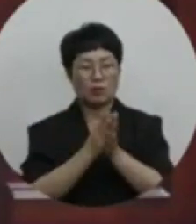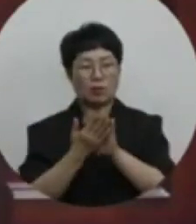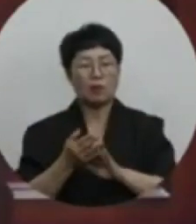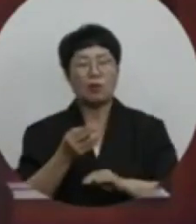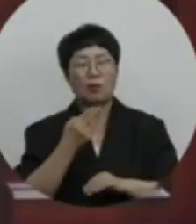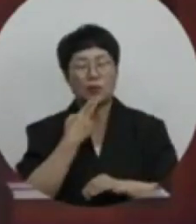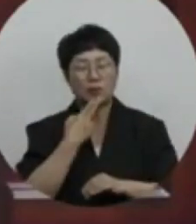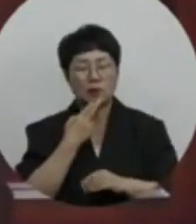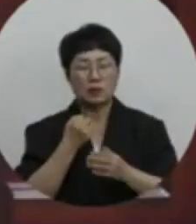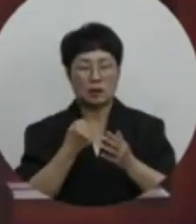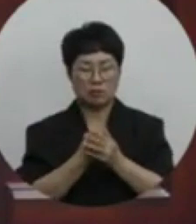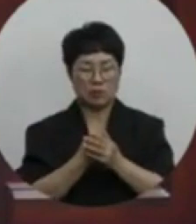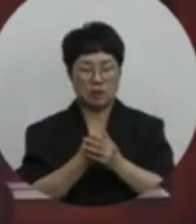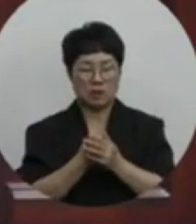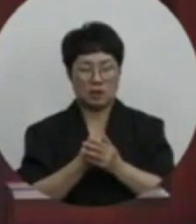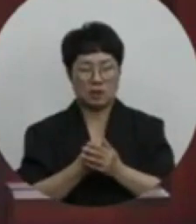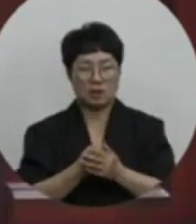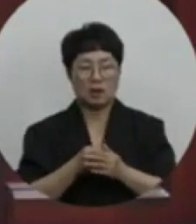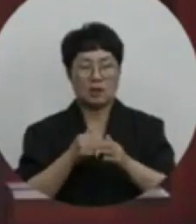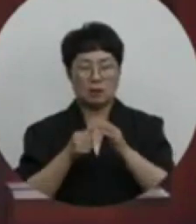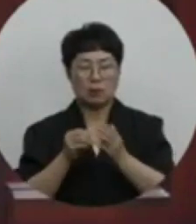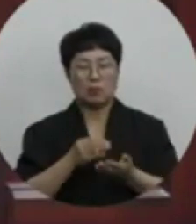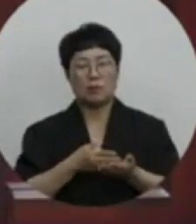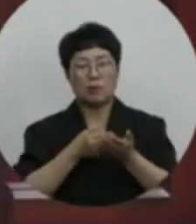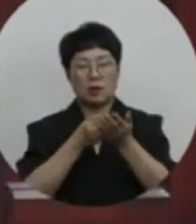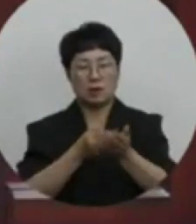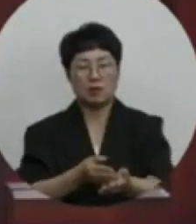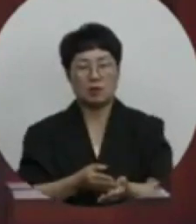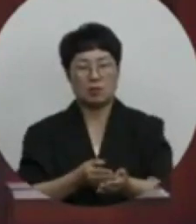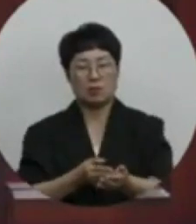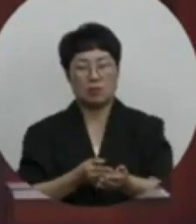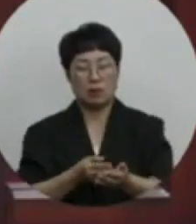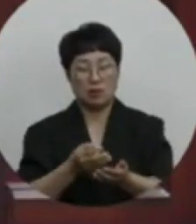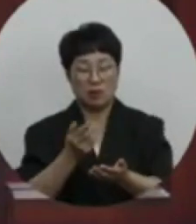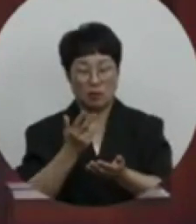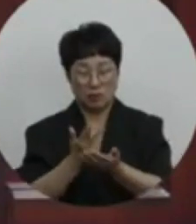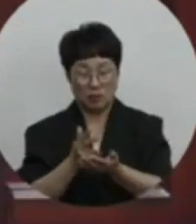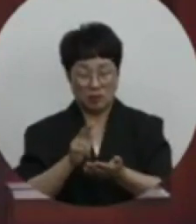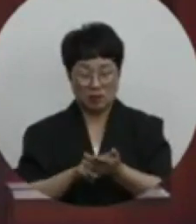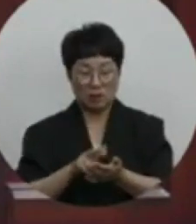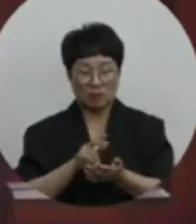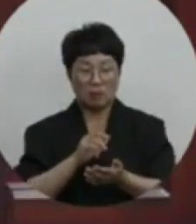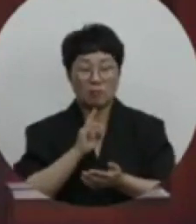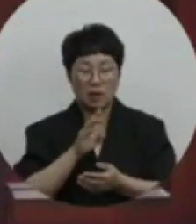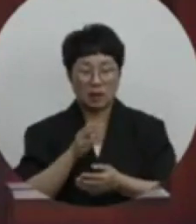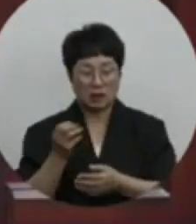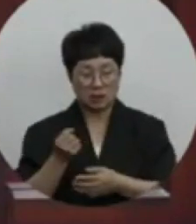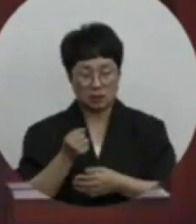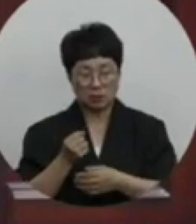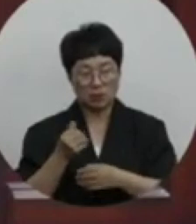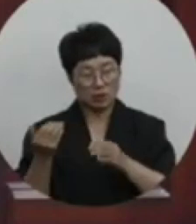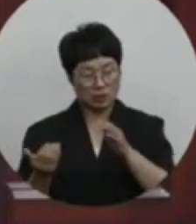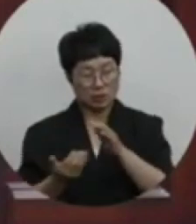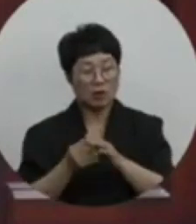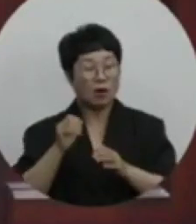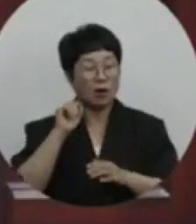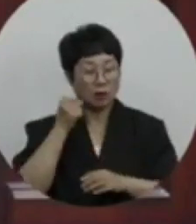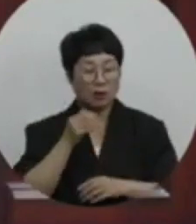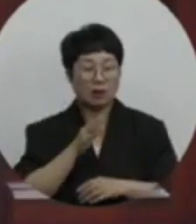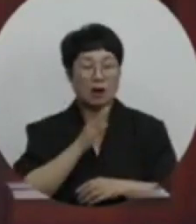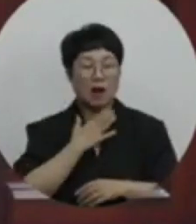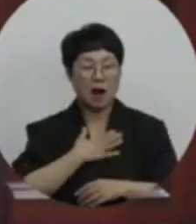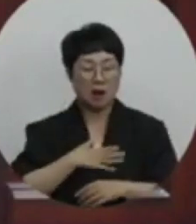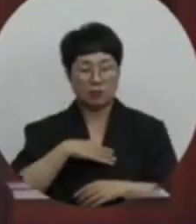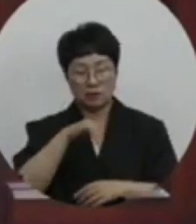조례를 발의하기에 이른 것입니다. 단순히 조례 제정만 한다고 될 일은 아닌 것이라는 것은 저도 잘 알고